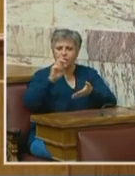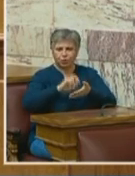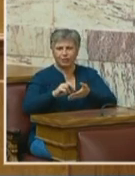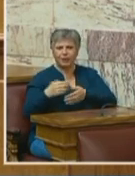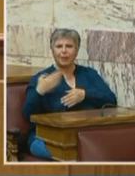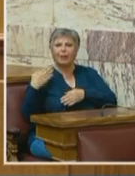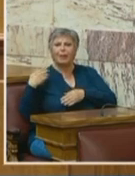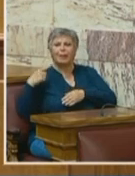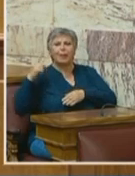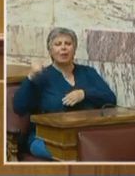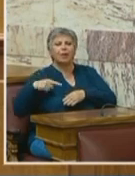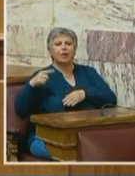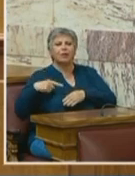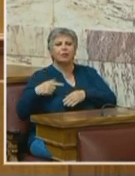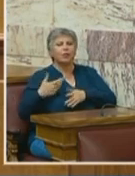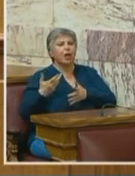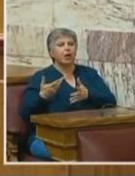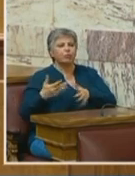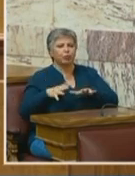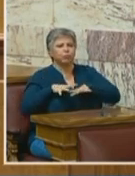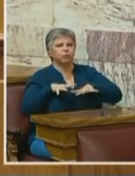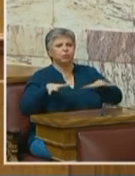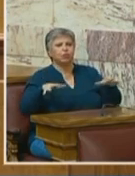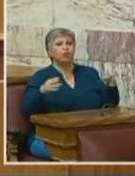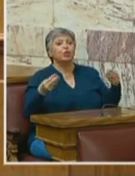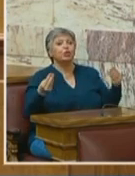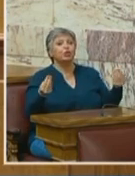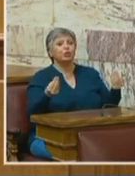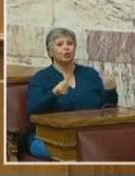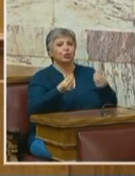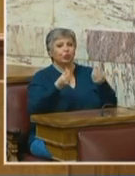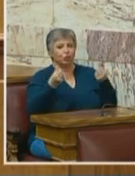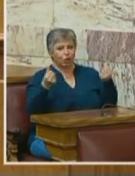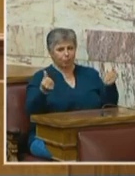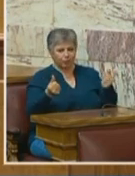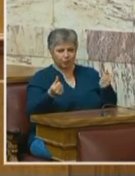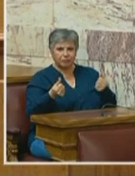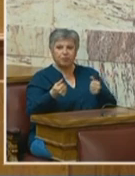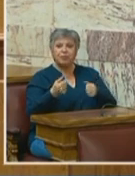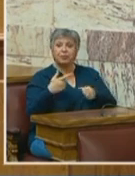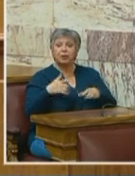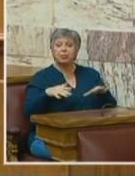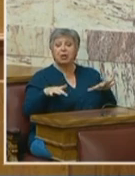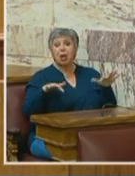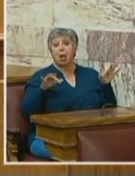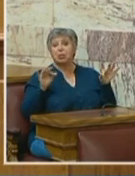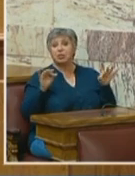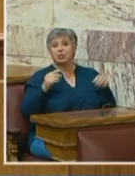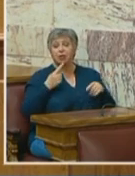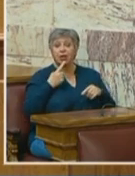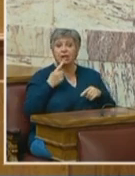κάποια προπαγανδιστικά τερτύπια αφήσατε υπονοούμετα ότι δήθεν μπορεί